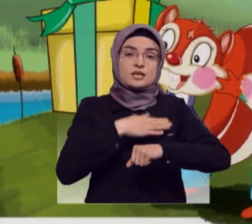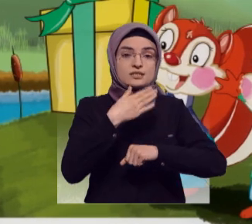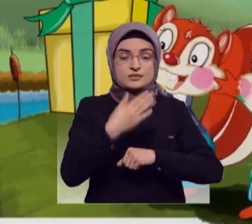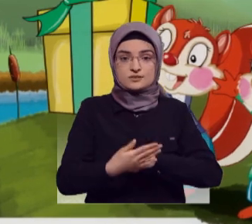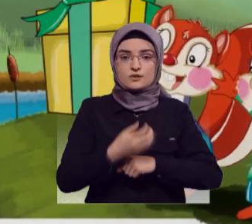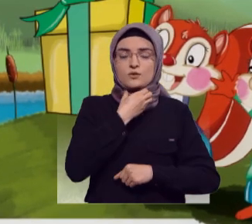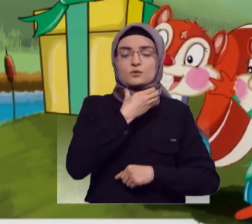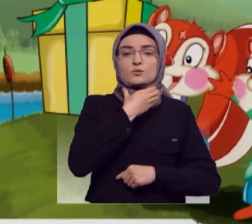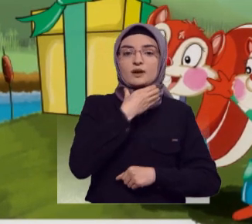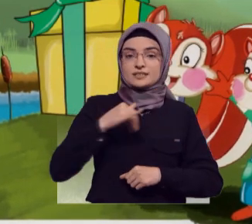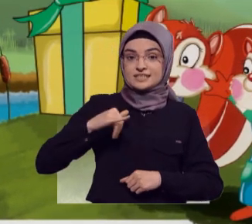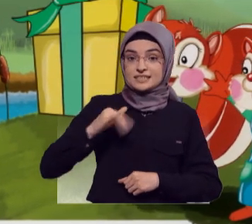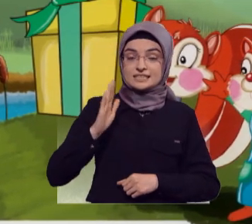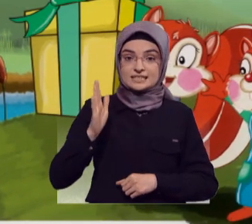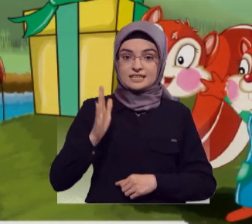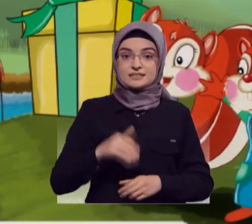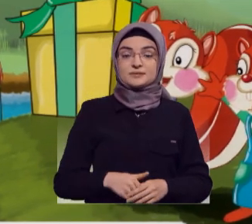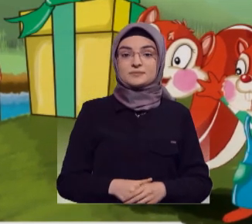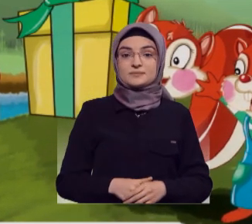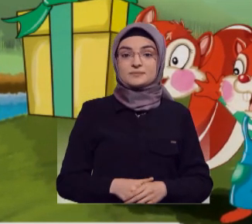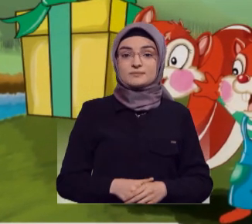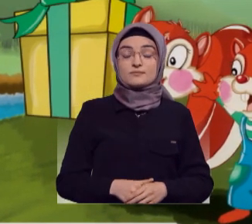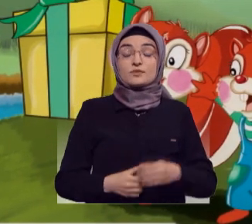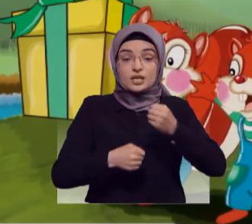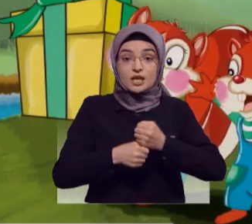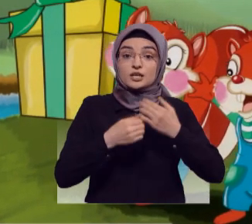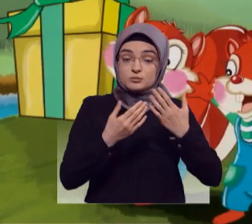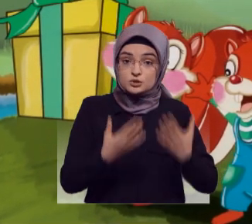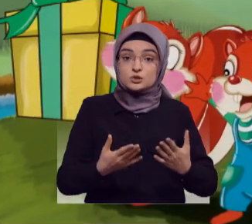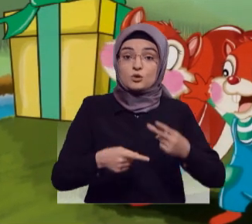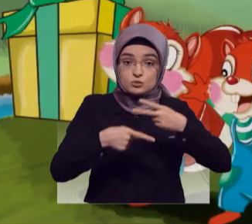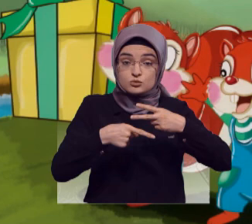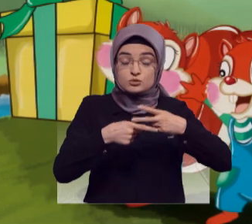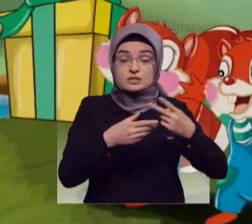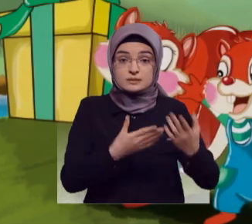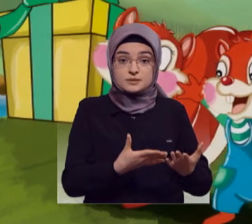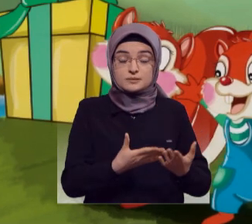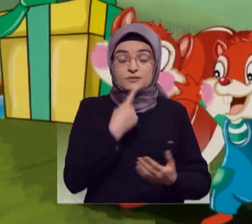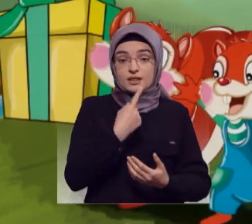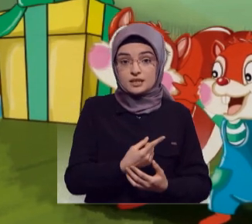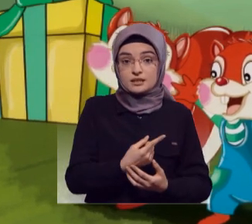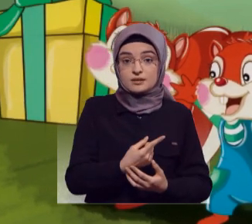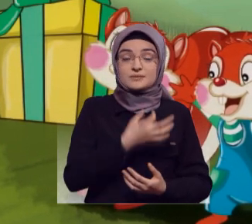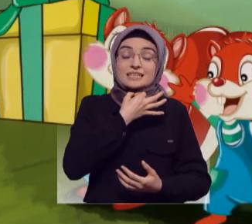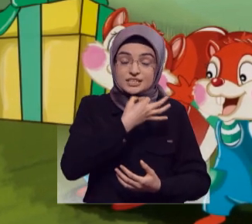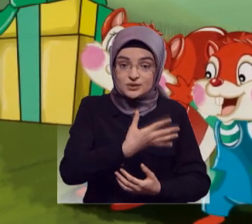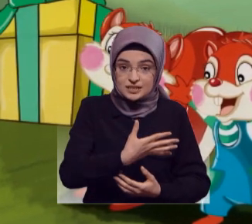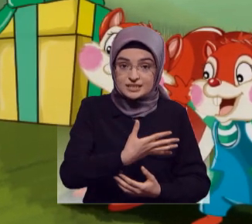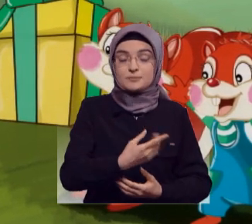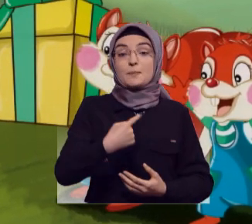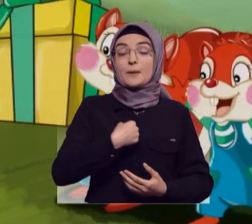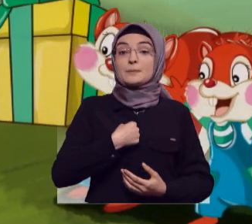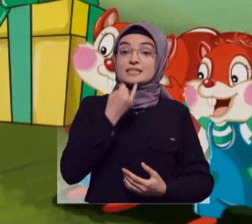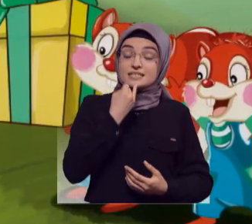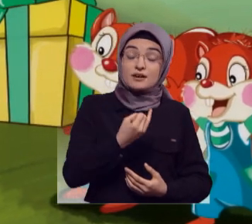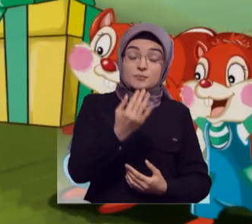sonra kurbağanın yanındaydılar bile. Geçmiş olsun zıp zıp dedi Kıtır ve Pıtır. Teşekkür ederim.